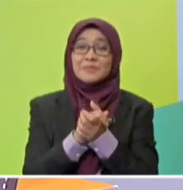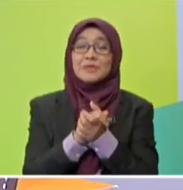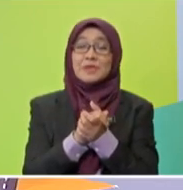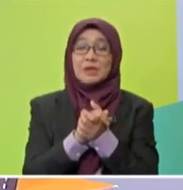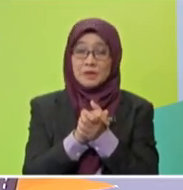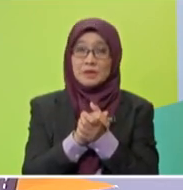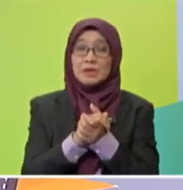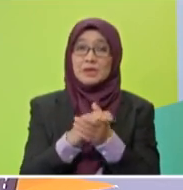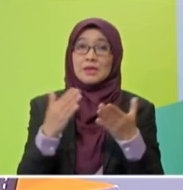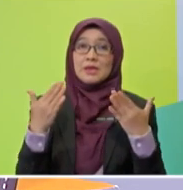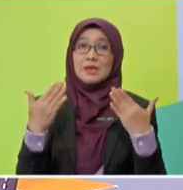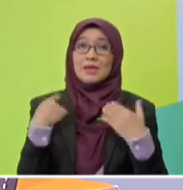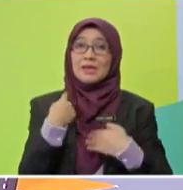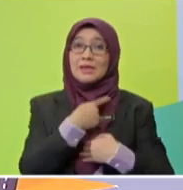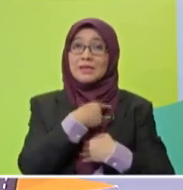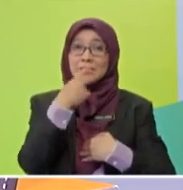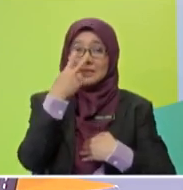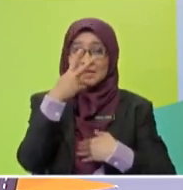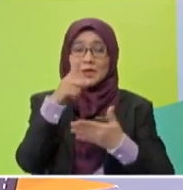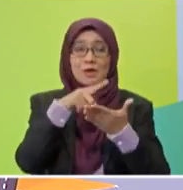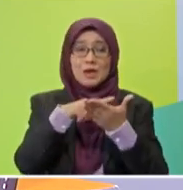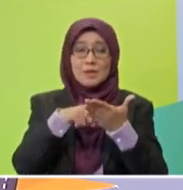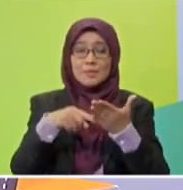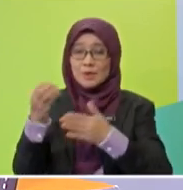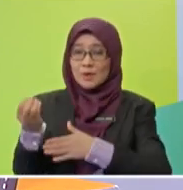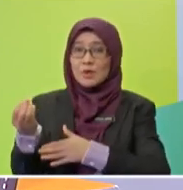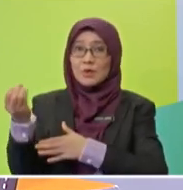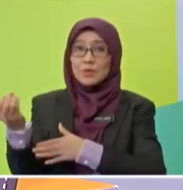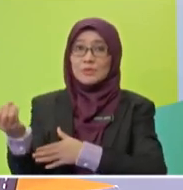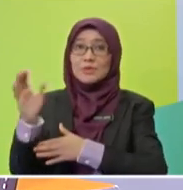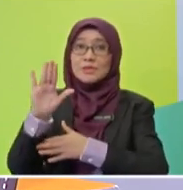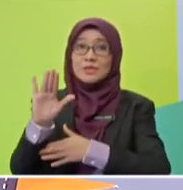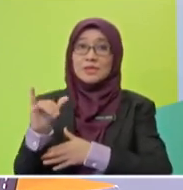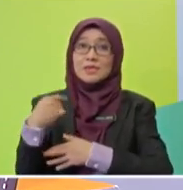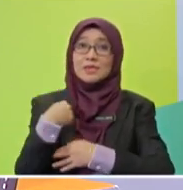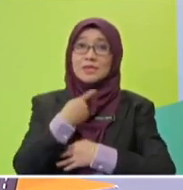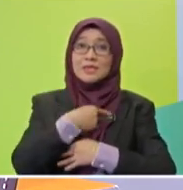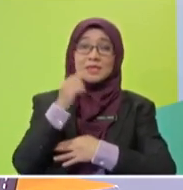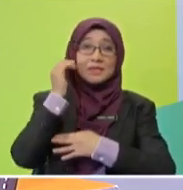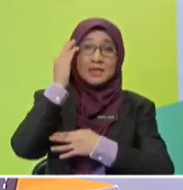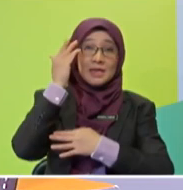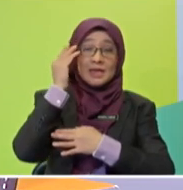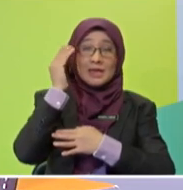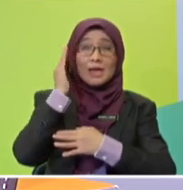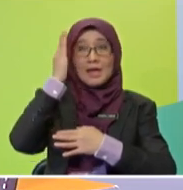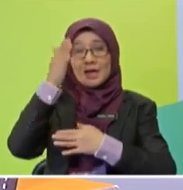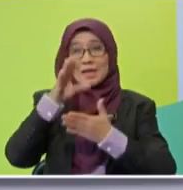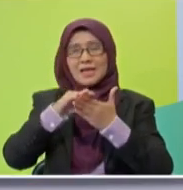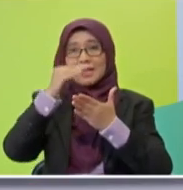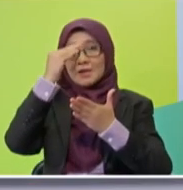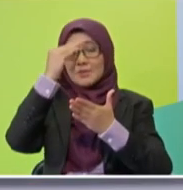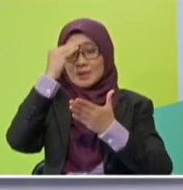kita akan tengok Apa barang objek yang kita akan belajar untuk kali ini berkenaan dengan